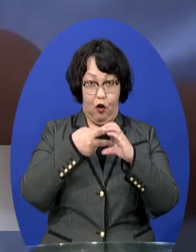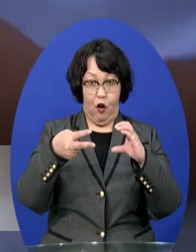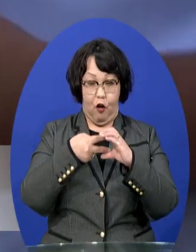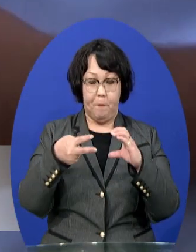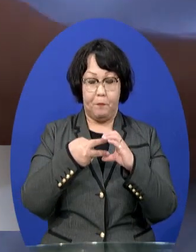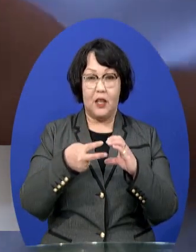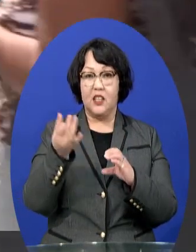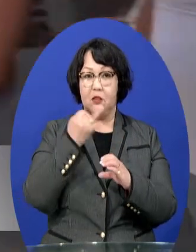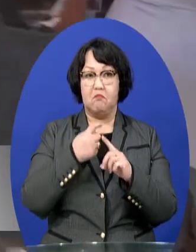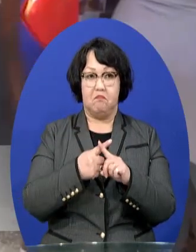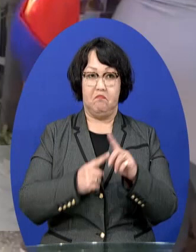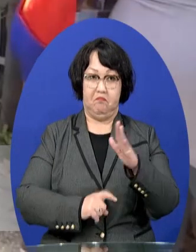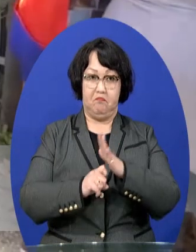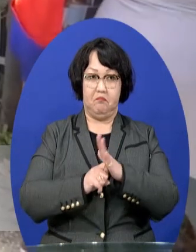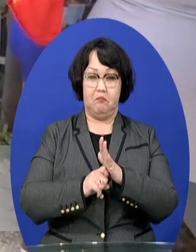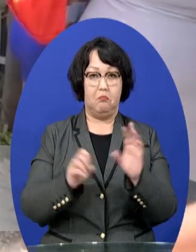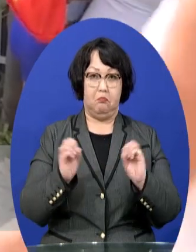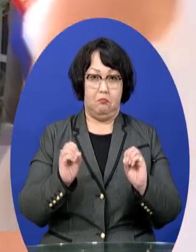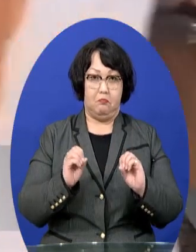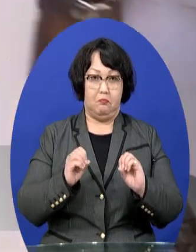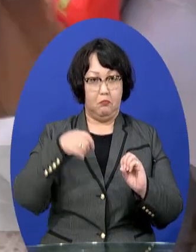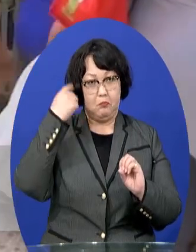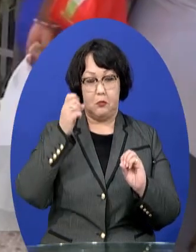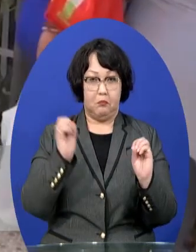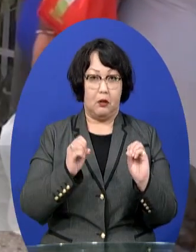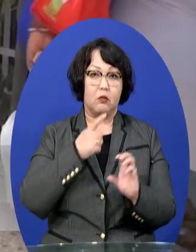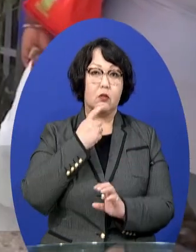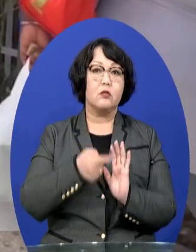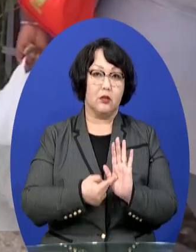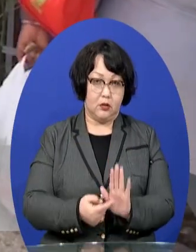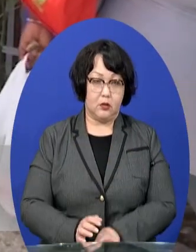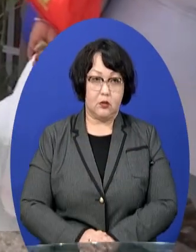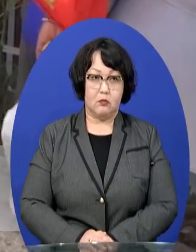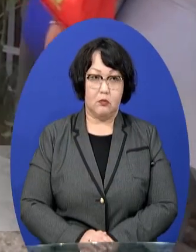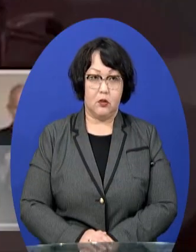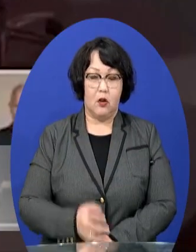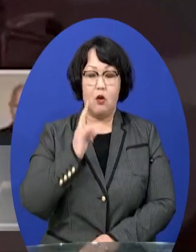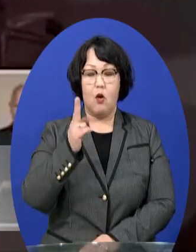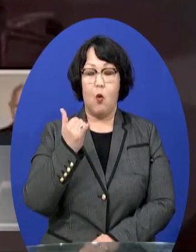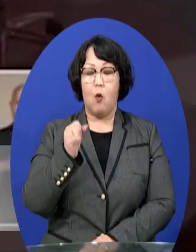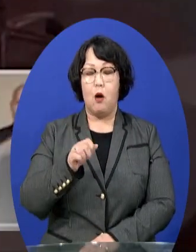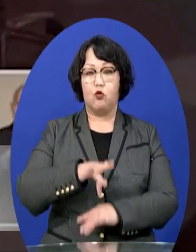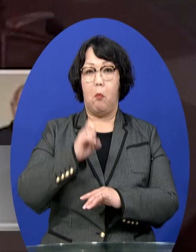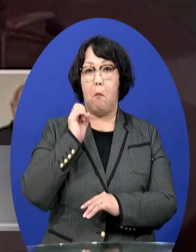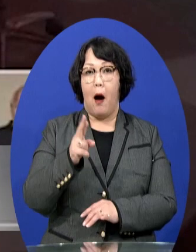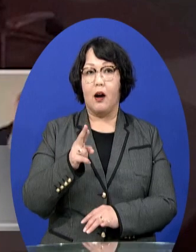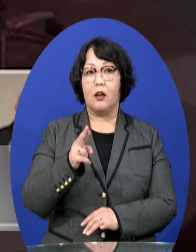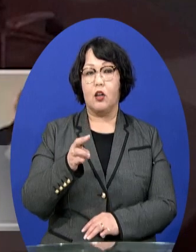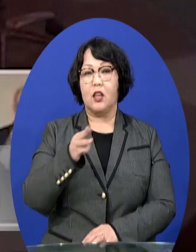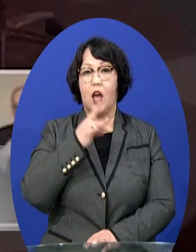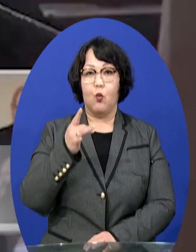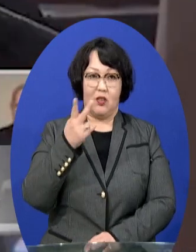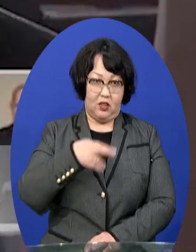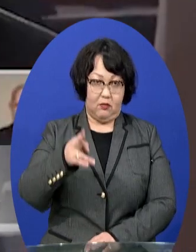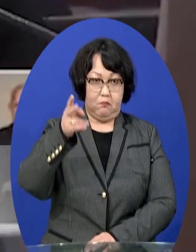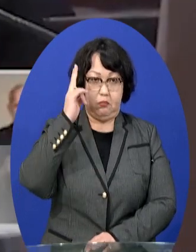төрлийн хязгаарлалт хийх бодолгүй байгаагаа илэрхийлсэн байна. За Кубын Төв банкны тэргүүн дэд ерөнхийлөгч